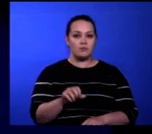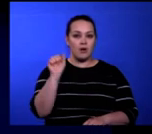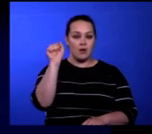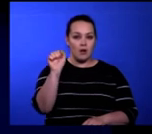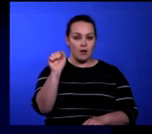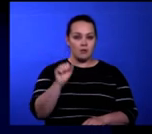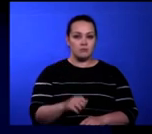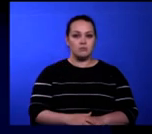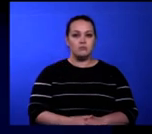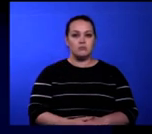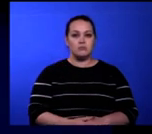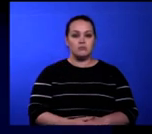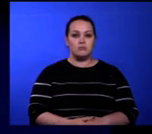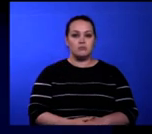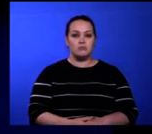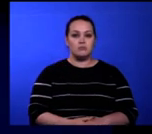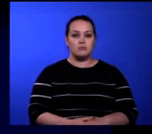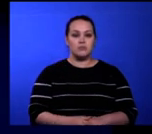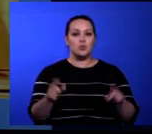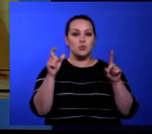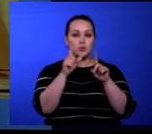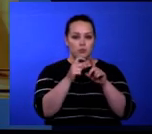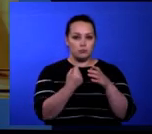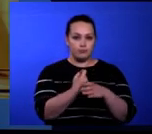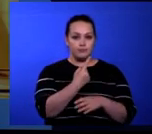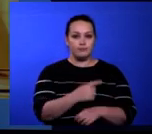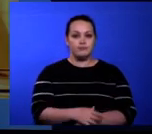слово? Я не сомневаюсь. Проверяем.